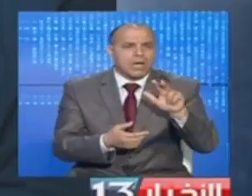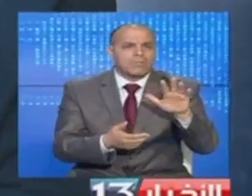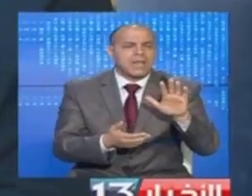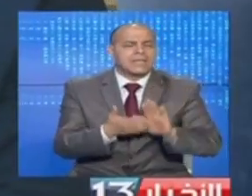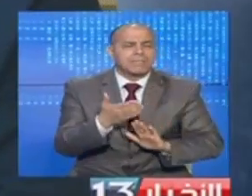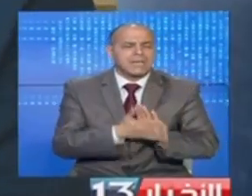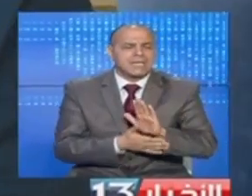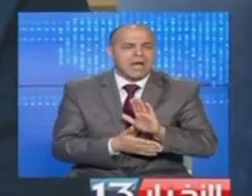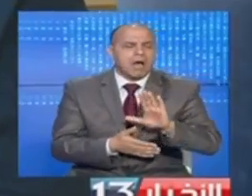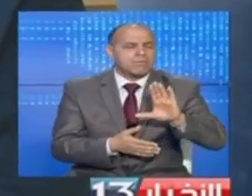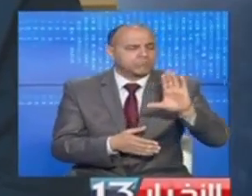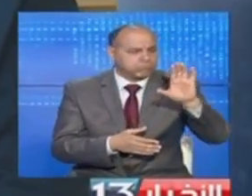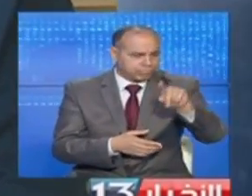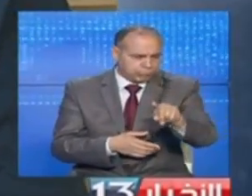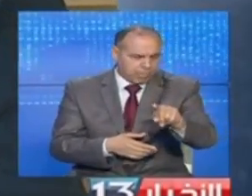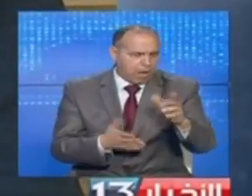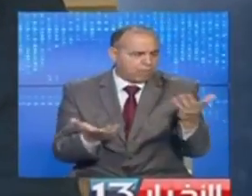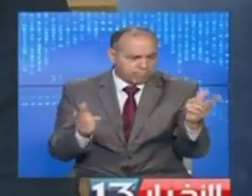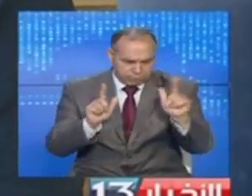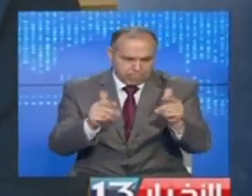مليون بيضاء مع المهنيين